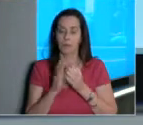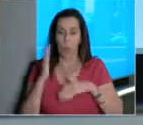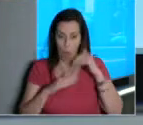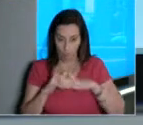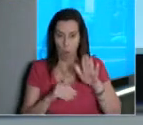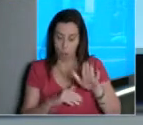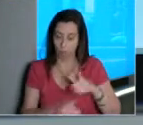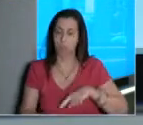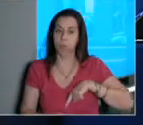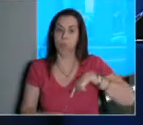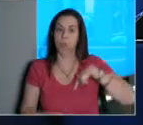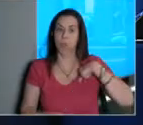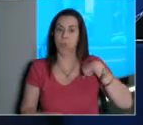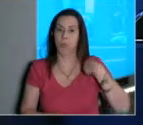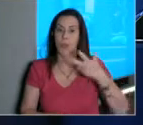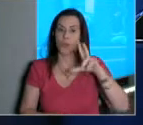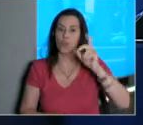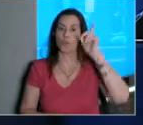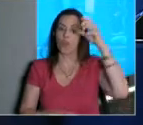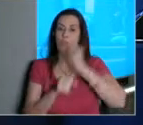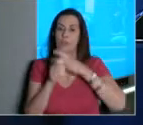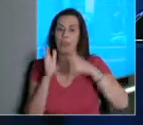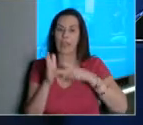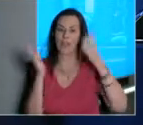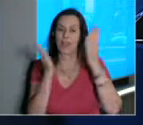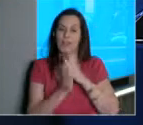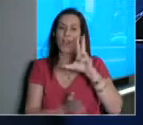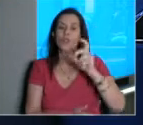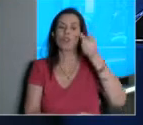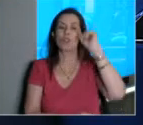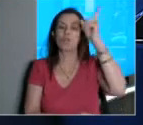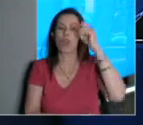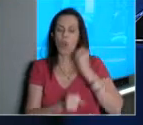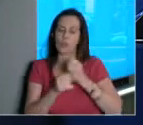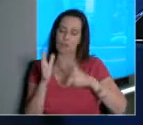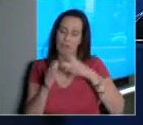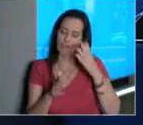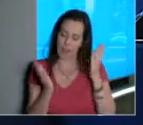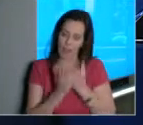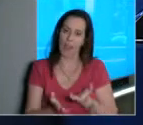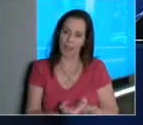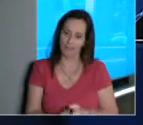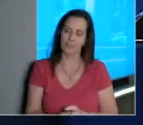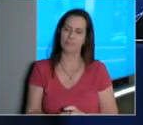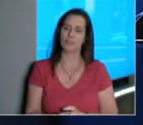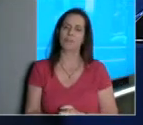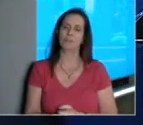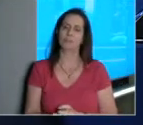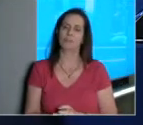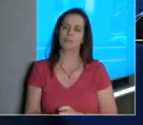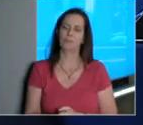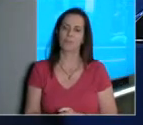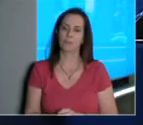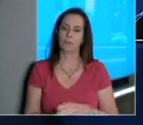ובונים זה... דברים כאלה לוקח זמן. זה דיבור כזה מאז שנולדתי. הביאו את הסינים, יעשו את זה מהר. לא